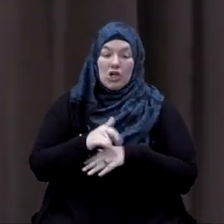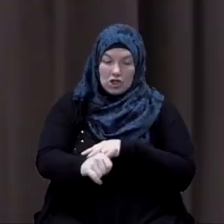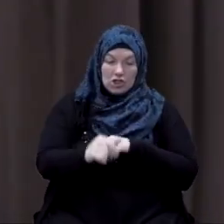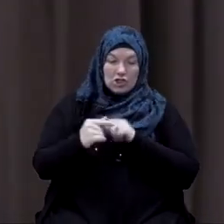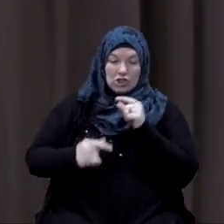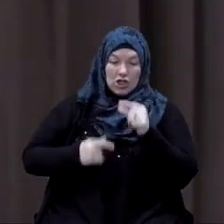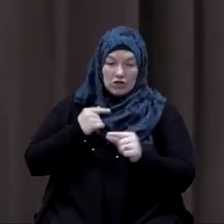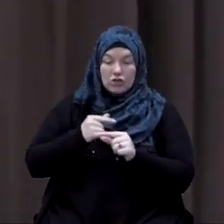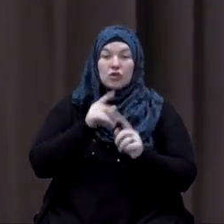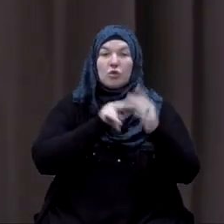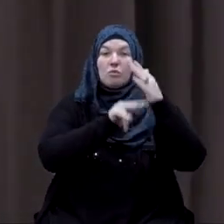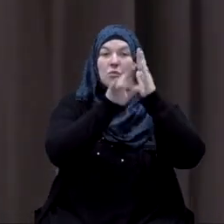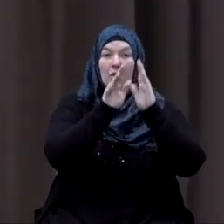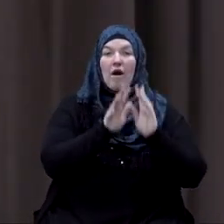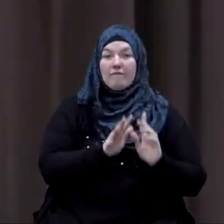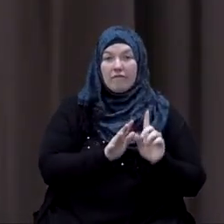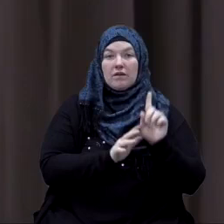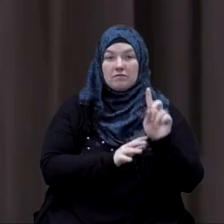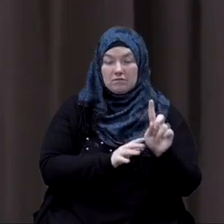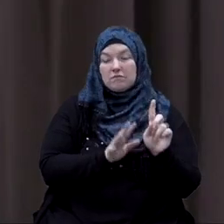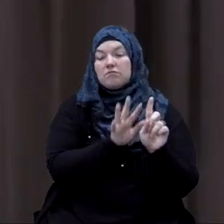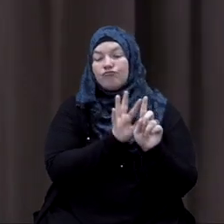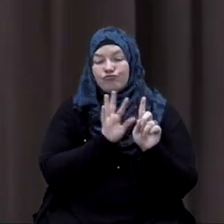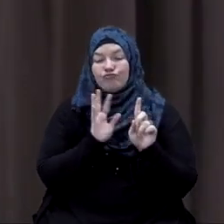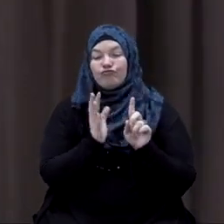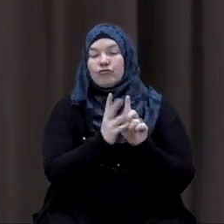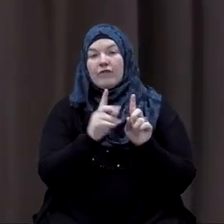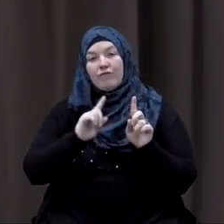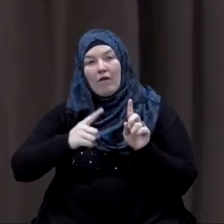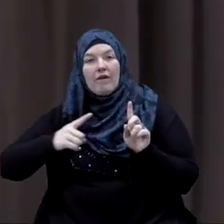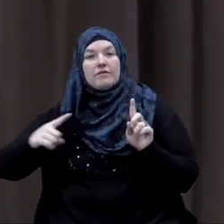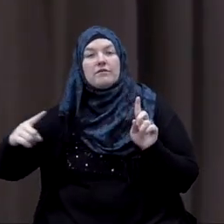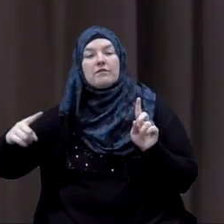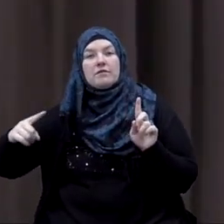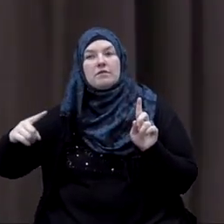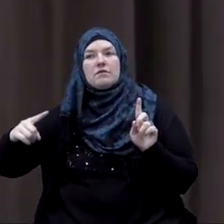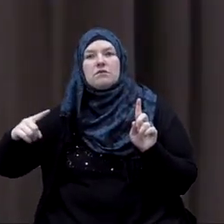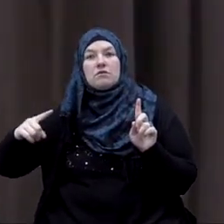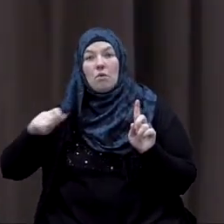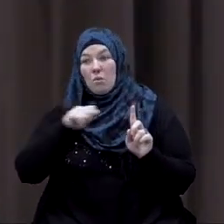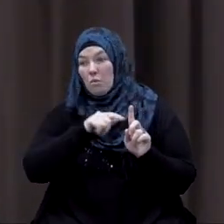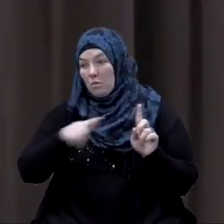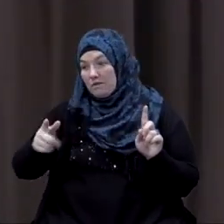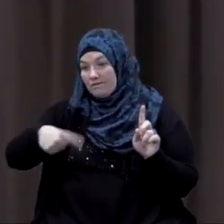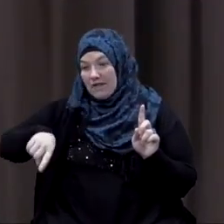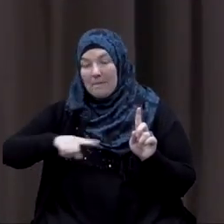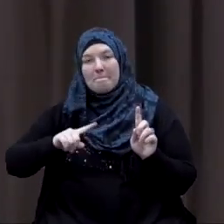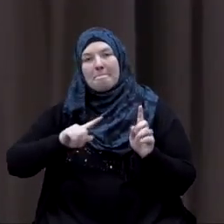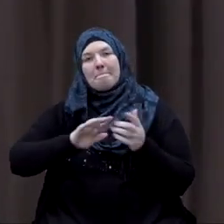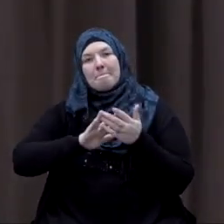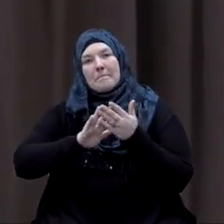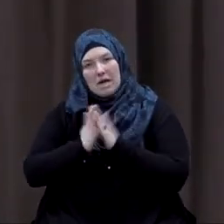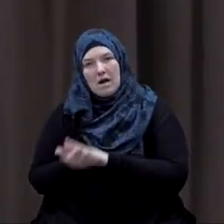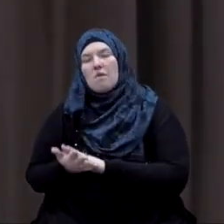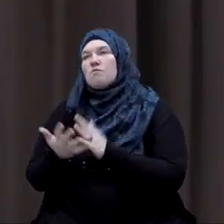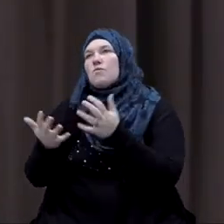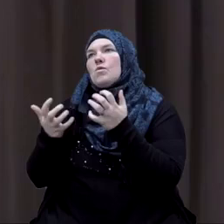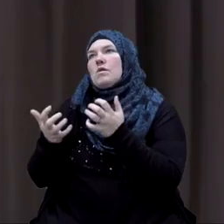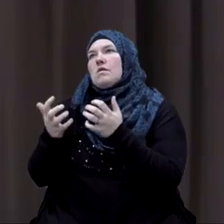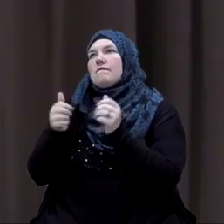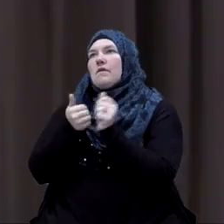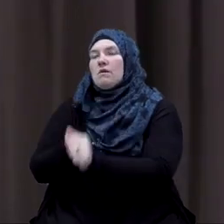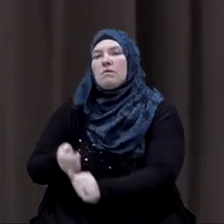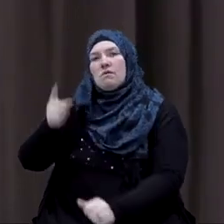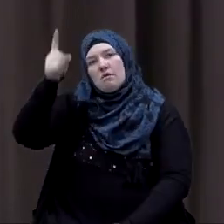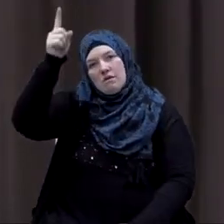generations around the Prophet ﷺ were all in willful surrender to Allah subhanahu wa